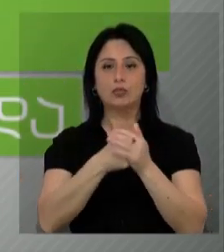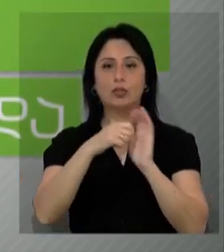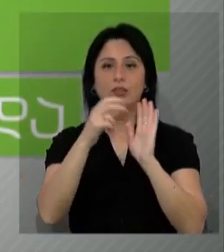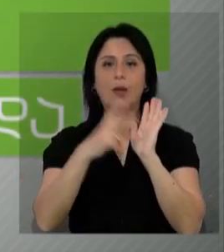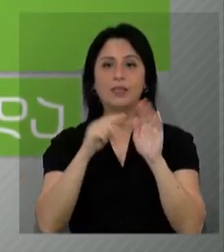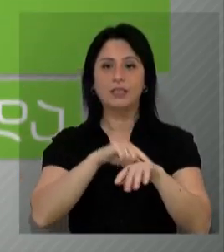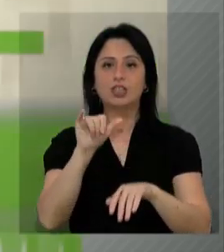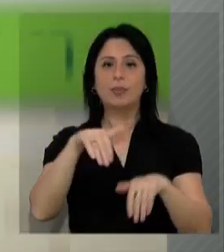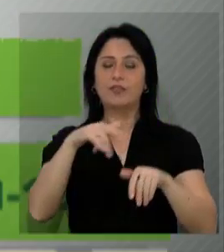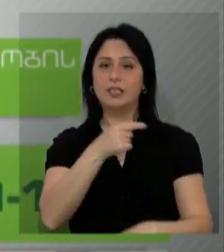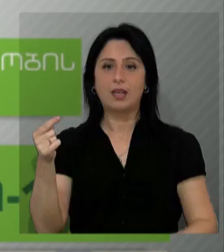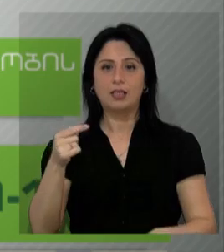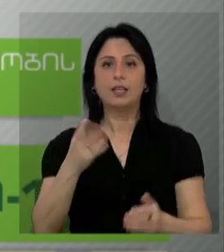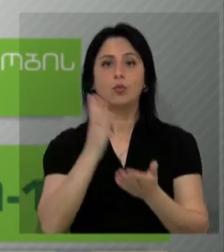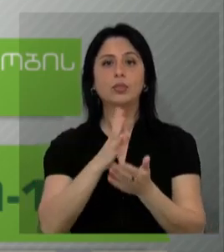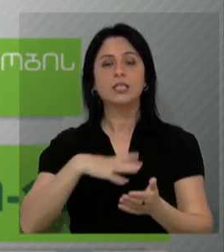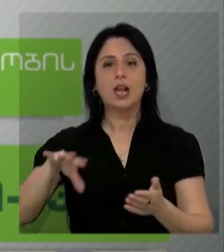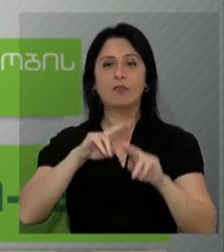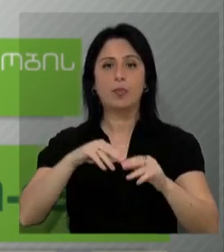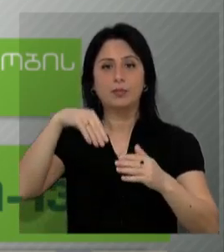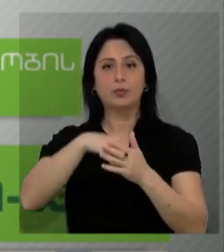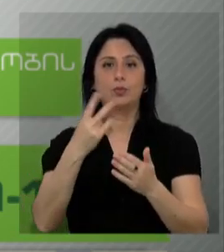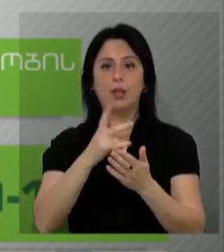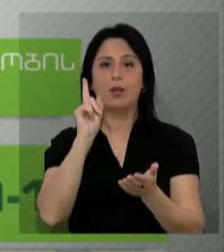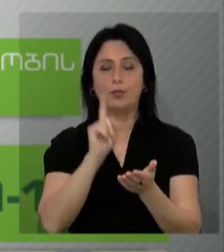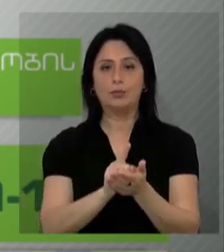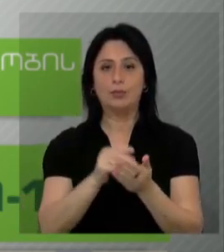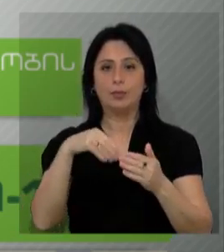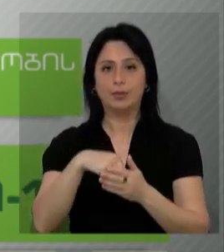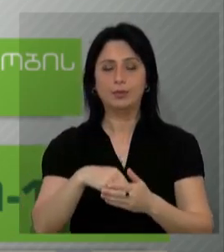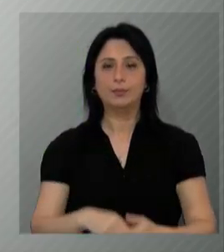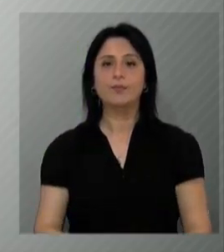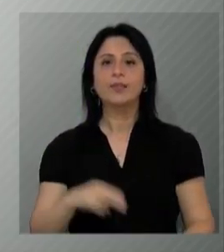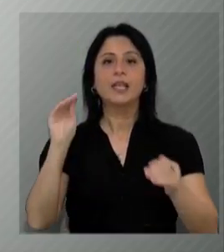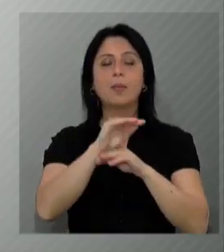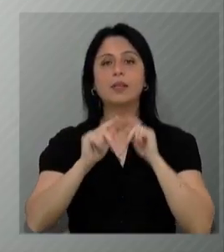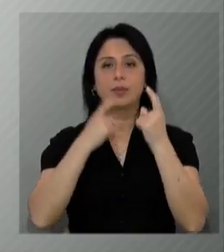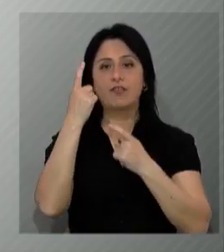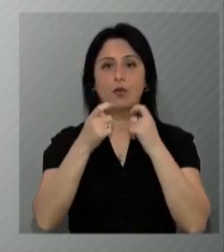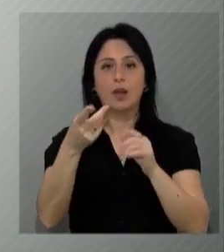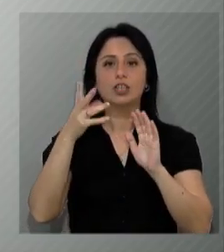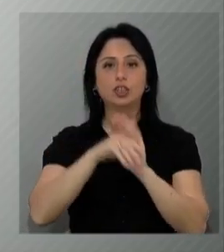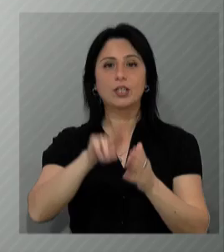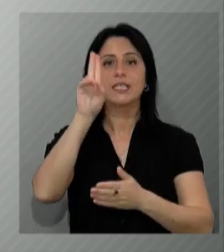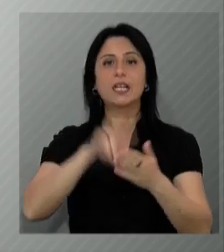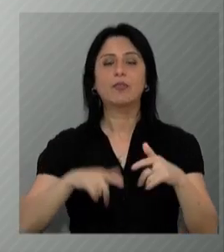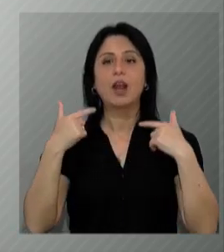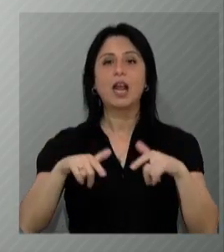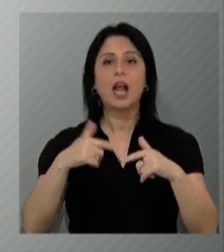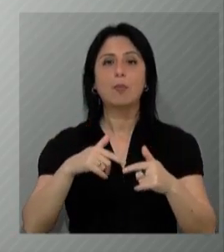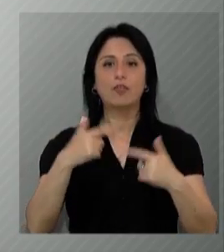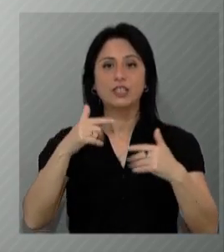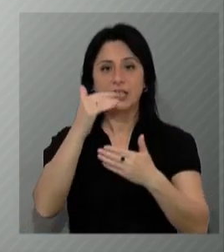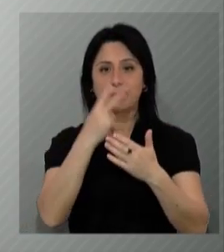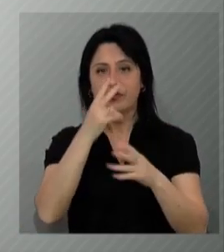10.00-dan 18.00-a kimi. Kəxsiyyət vasitəsini götürməyi unutmayın. Əlavə məlumat üçün və sertifikat imtihanlarının testlərini web